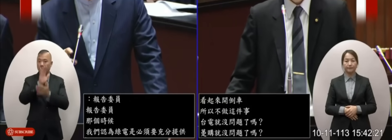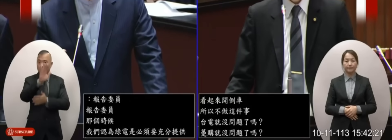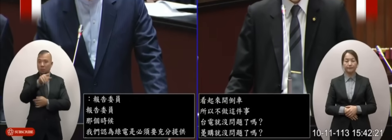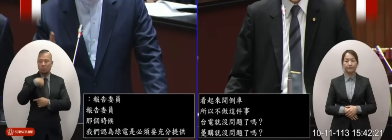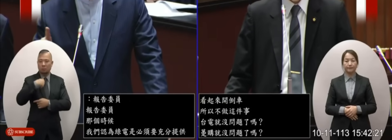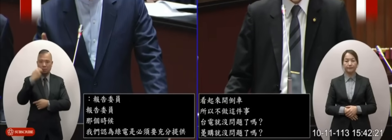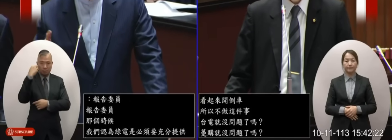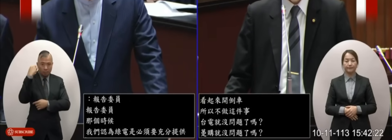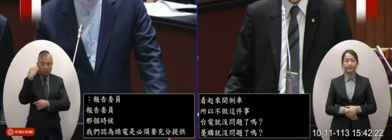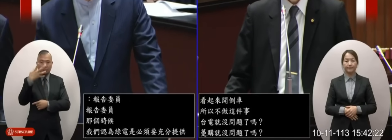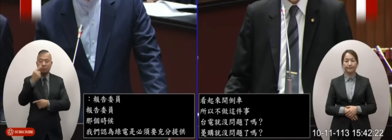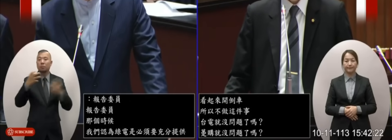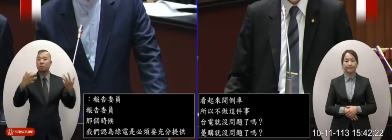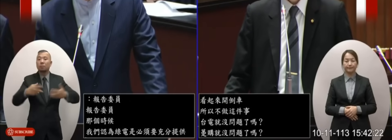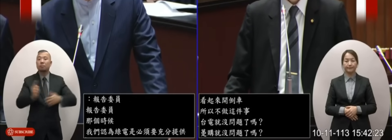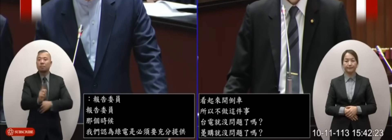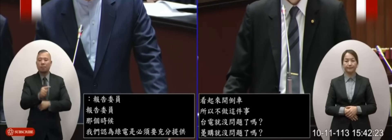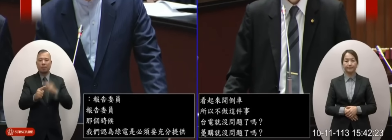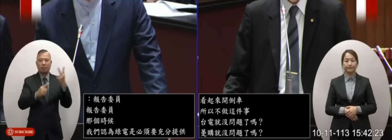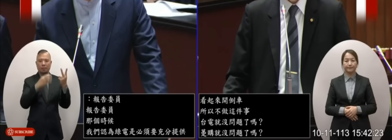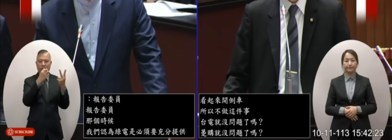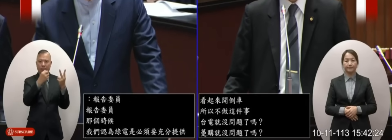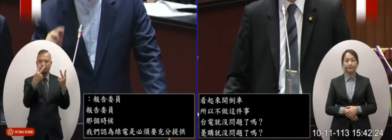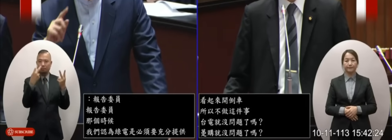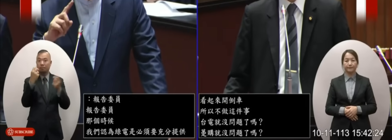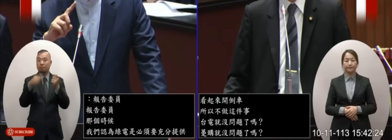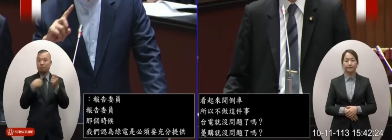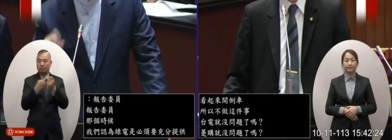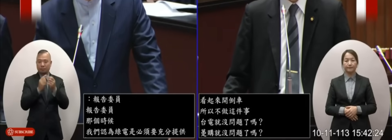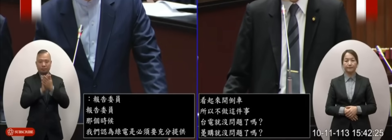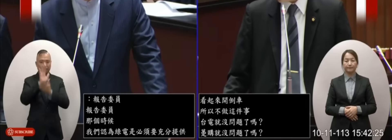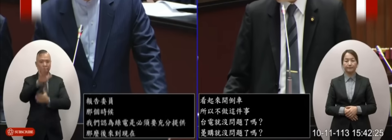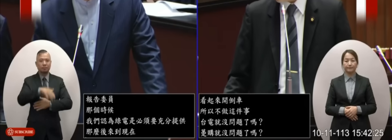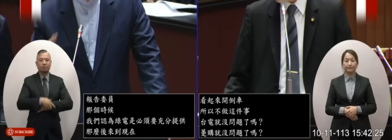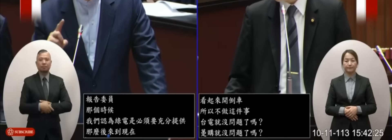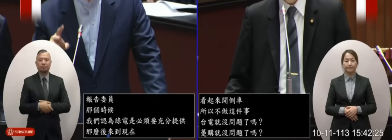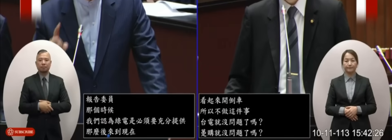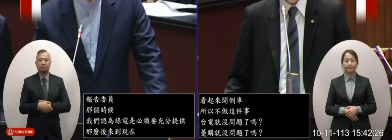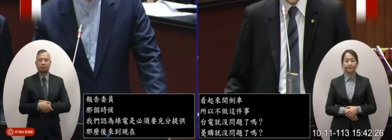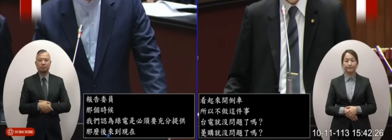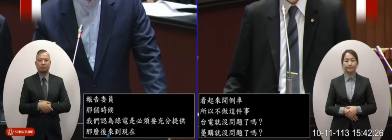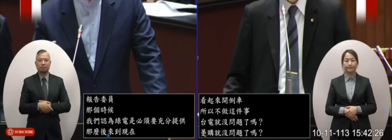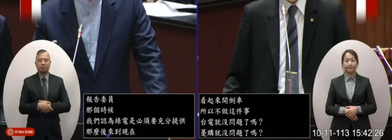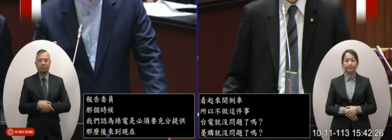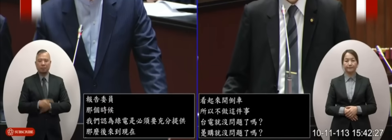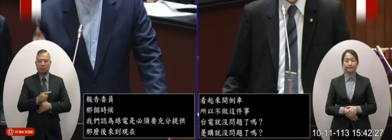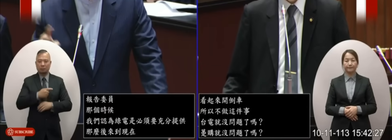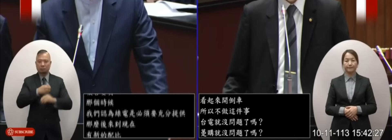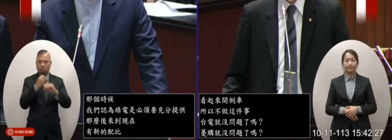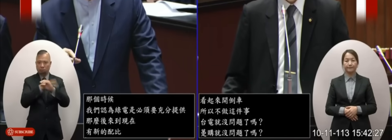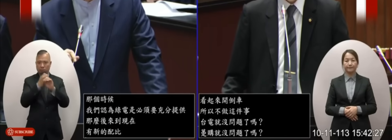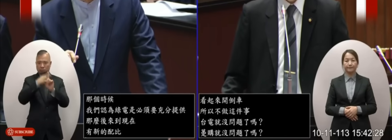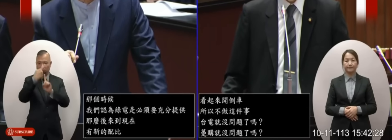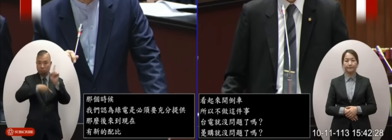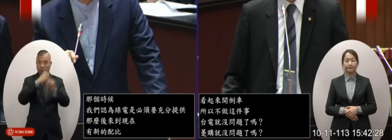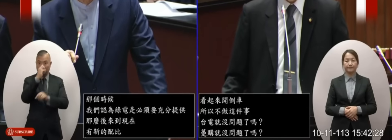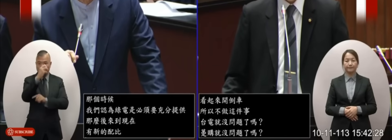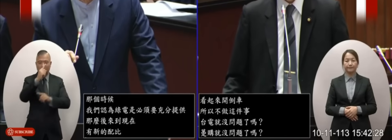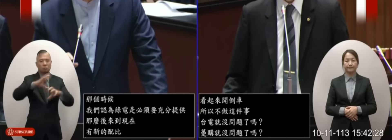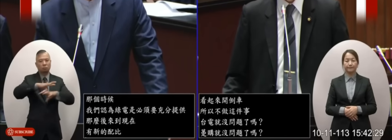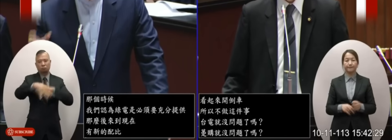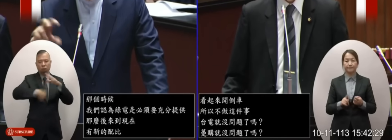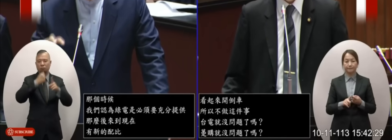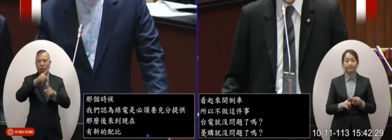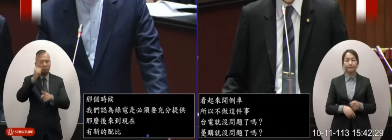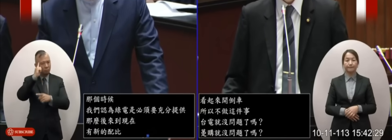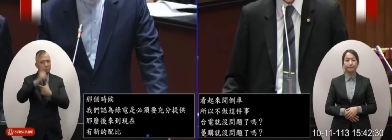命题，也就是说，2020年以后，这个零碳是全球的共识。 对